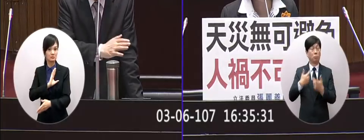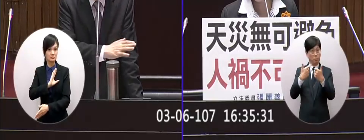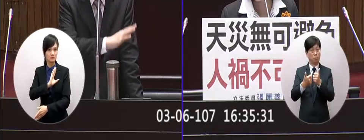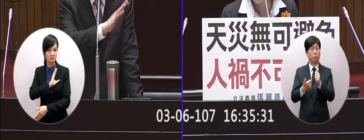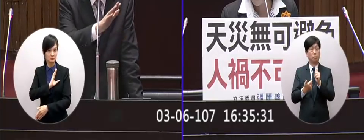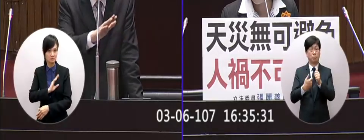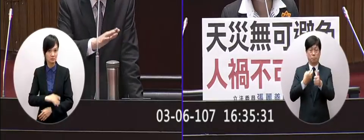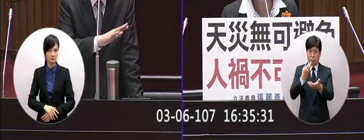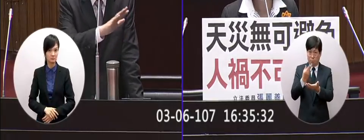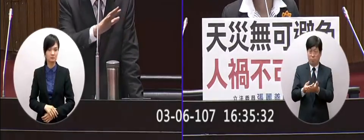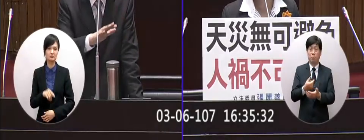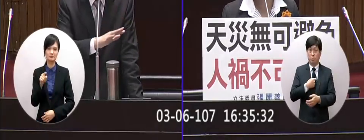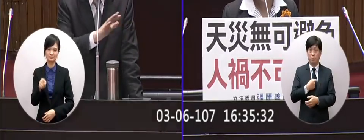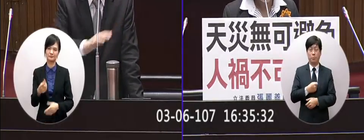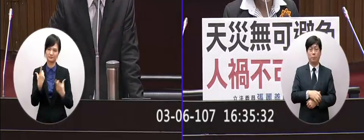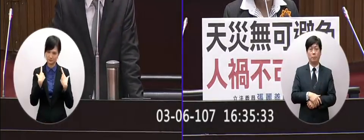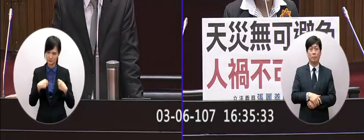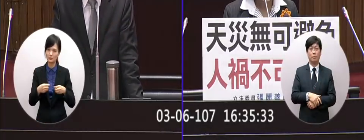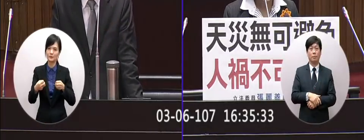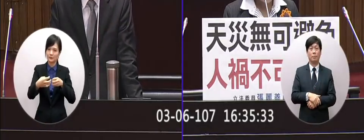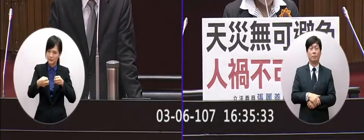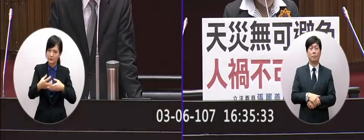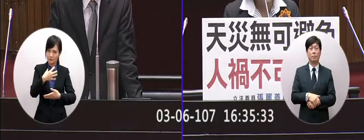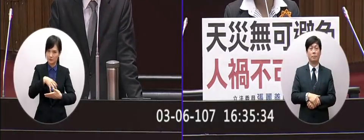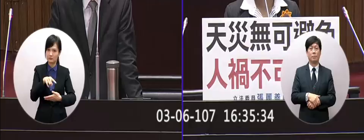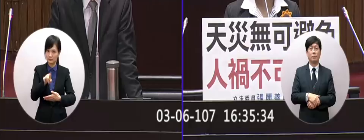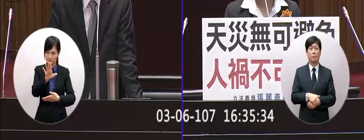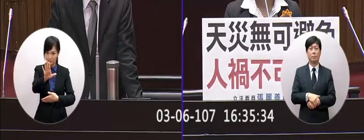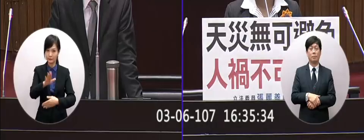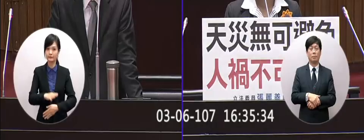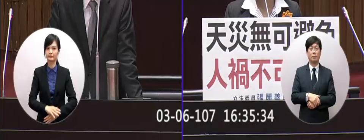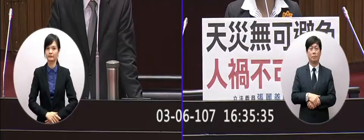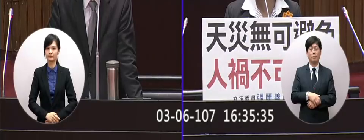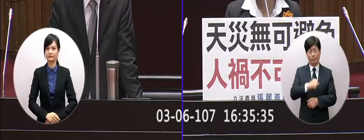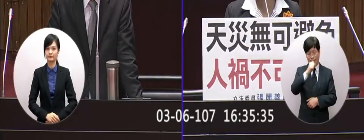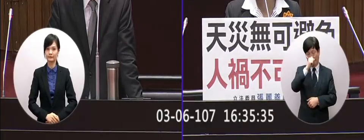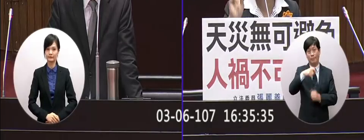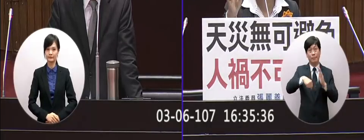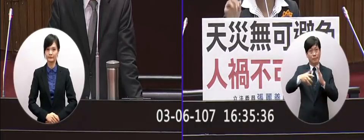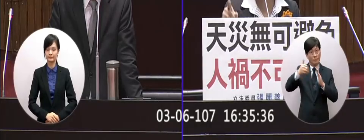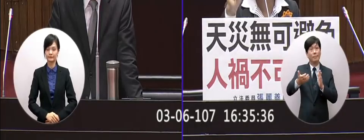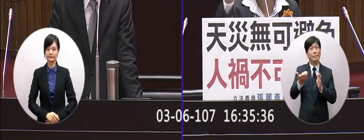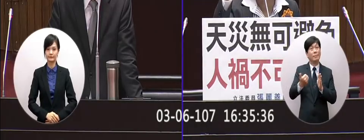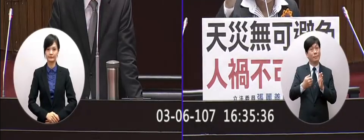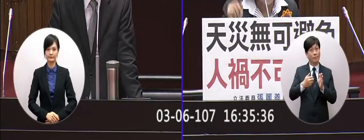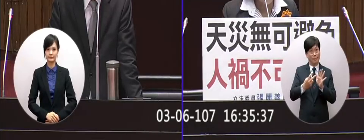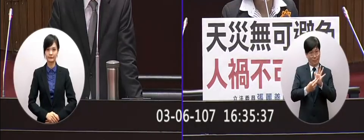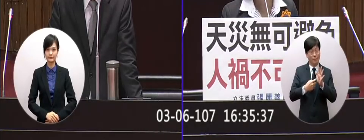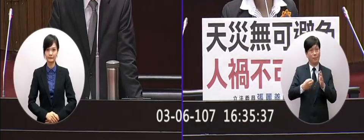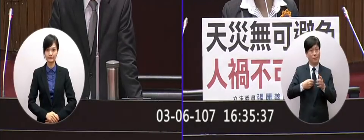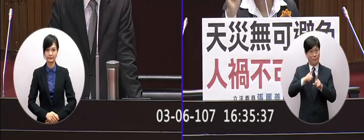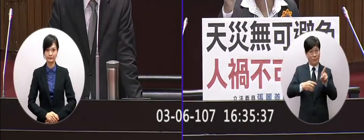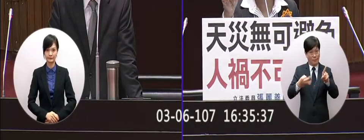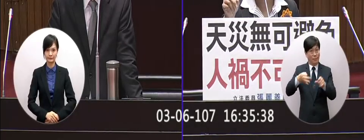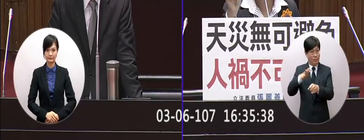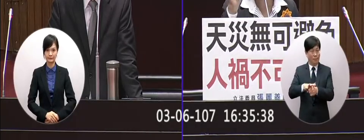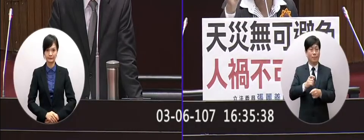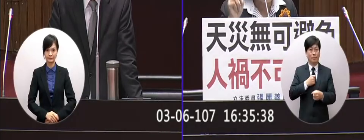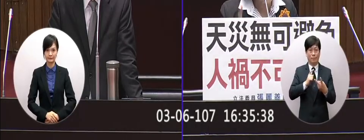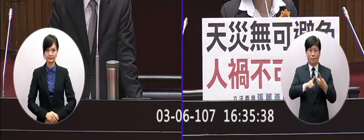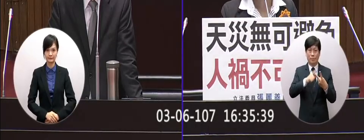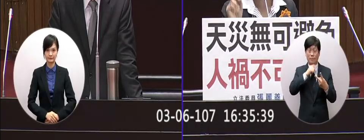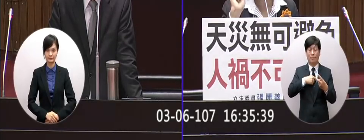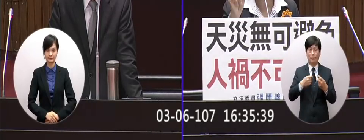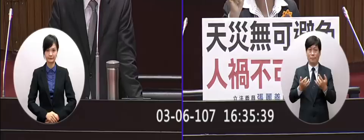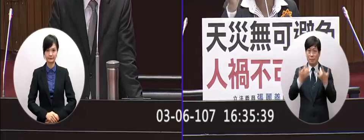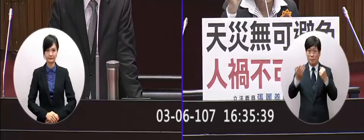助跟赔偿。 这个本来就在讨论的范围嘛， 好 不好？ 好，院长，我刚刚讲了哈，第一个补助差额，第二个耕